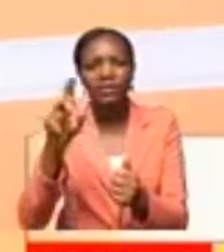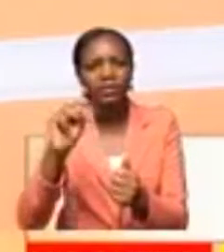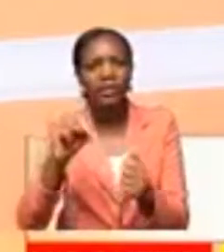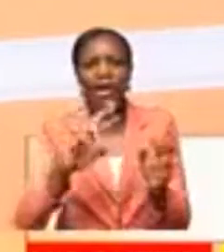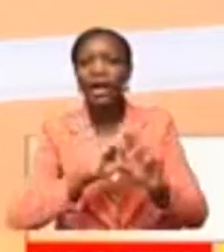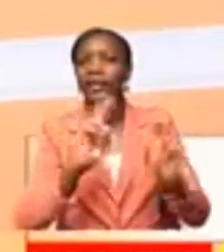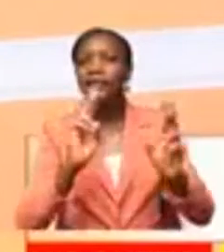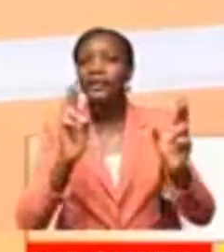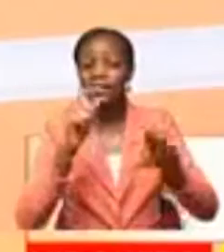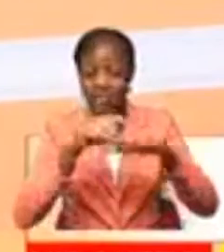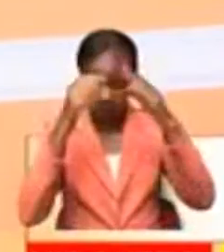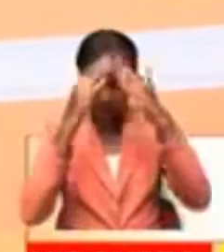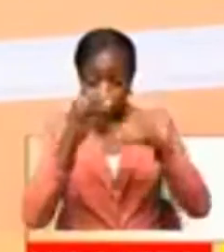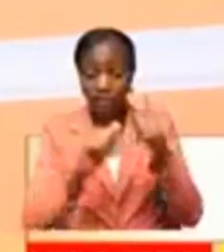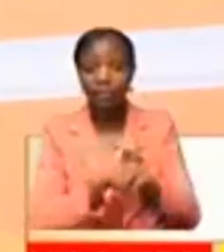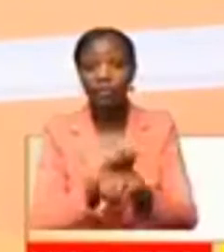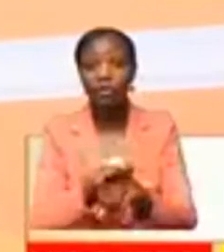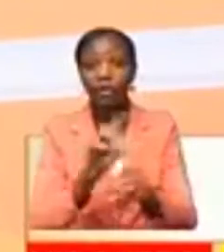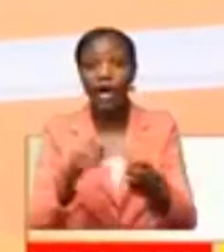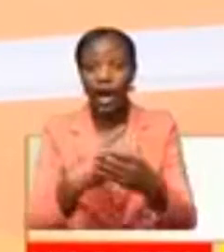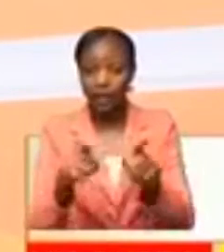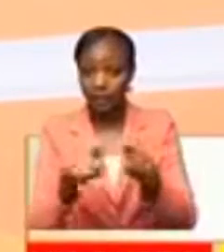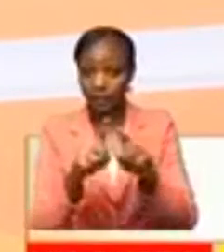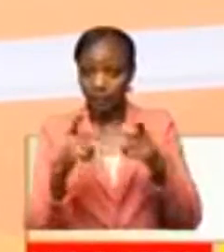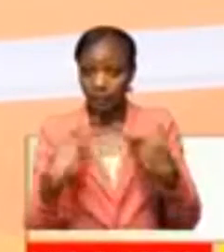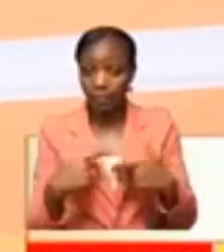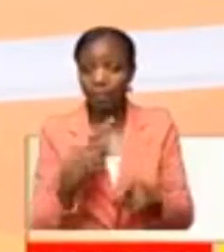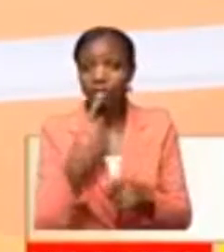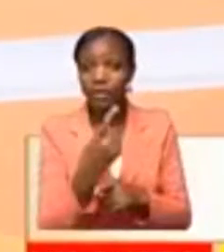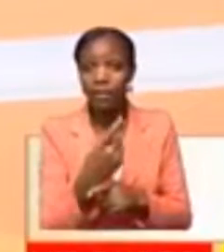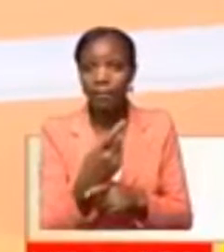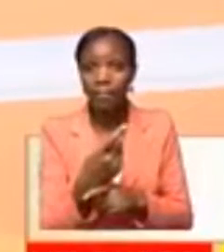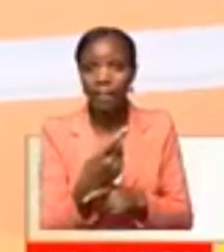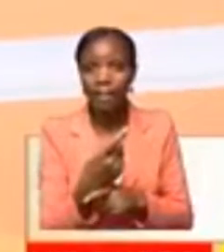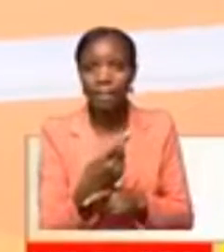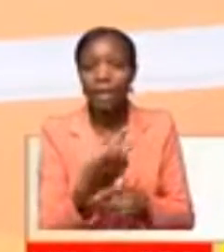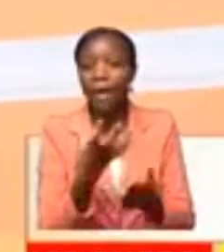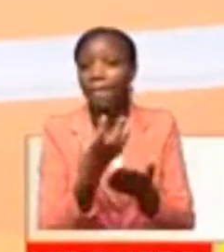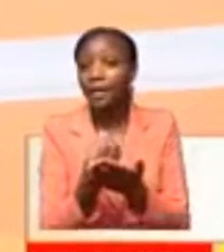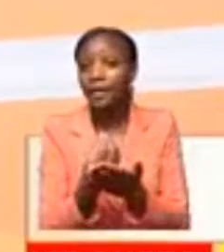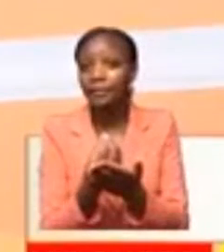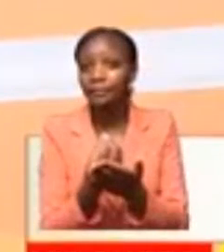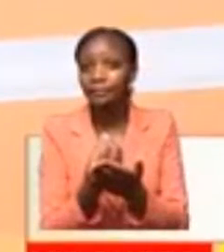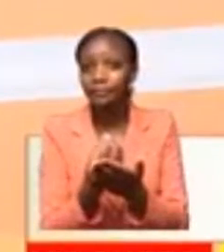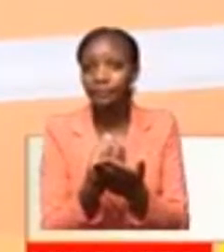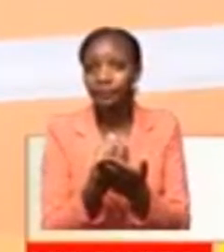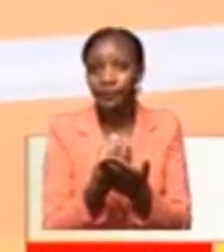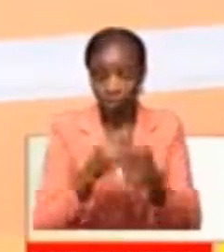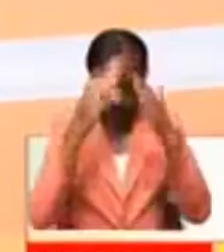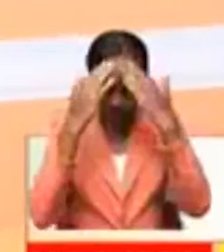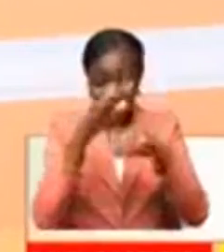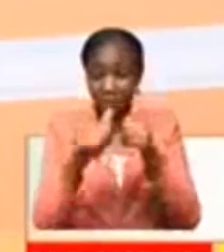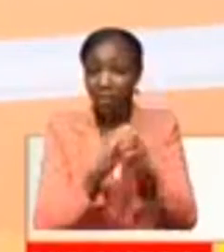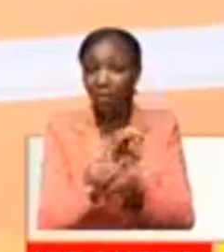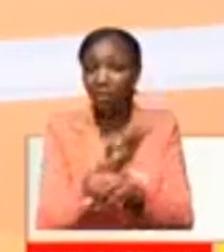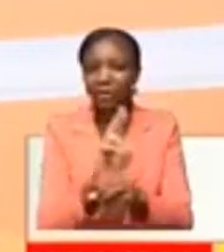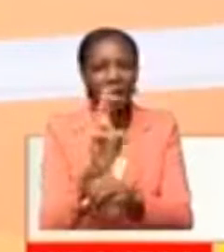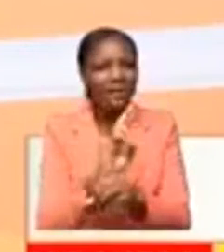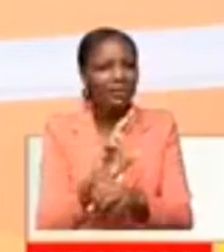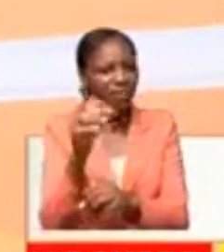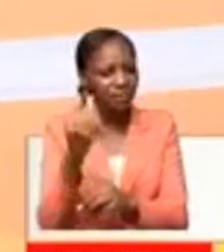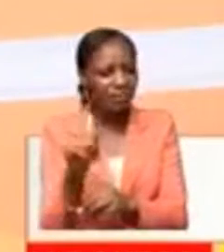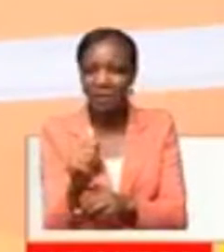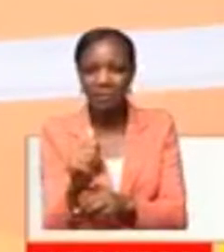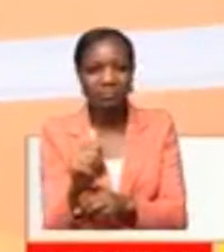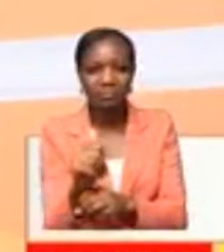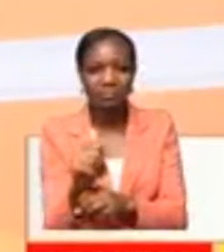na virusi vya corona, wanaharakati hao wakidai kwamba fedha zilizotengwa kushughulikia janga hilo bado